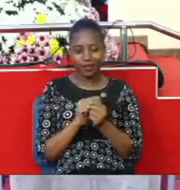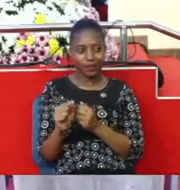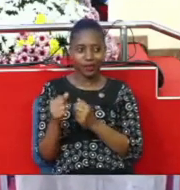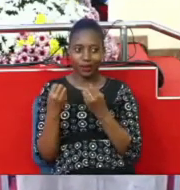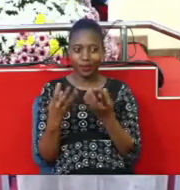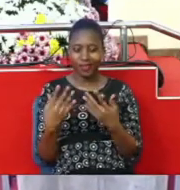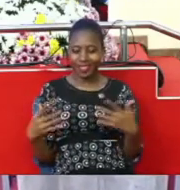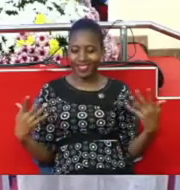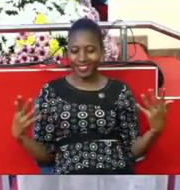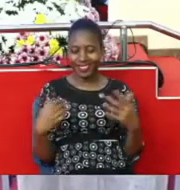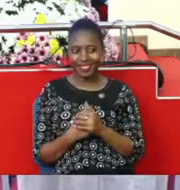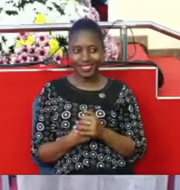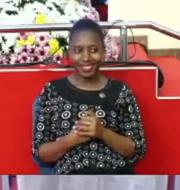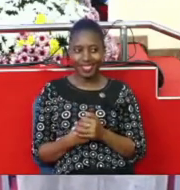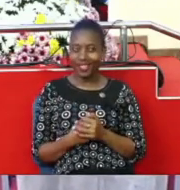Anaingia ndege.